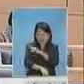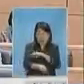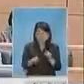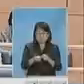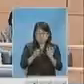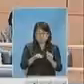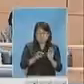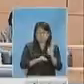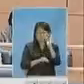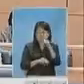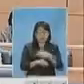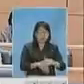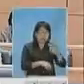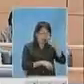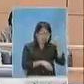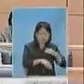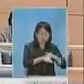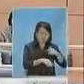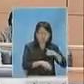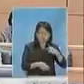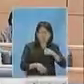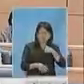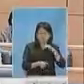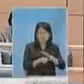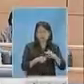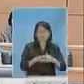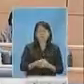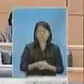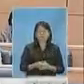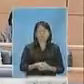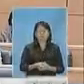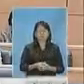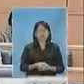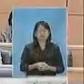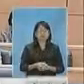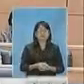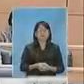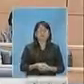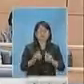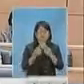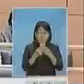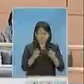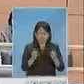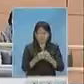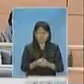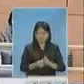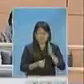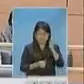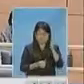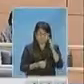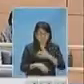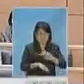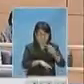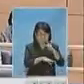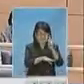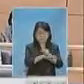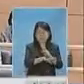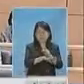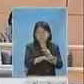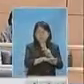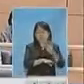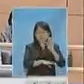ผิวสีเค้าก็ไม่พอใจนะครับแต่สุดท้ายมหาบุรุษคน